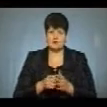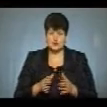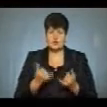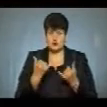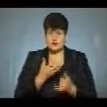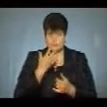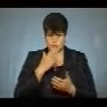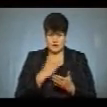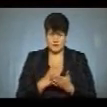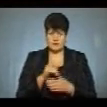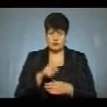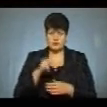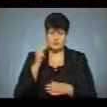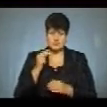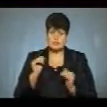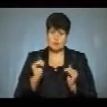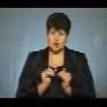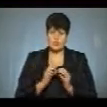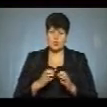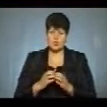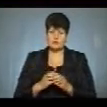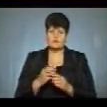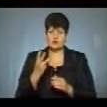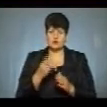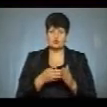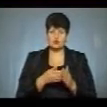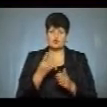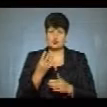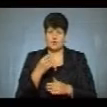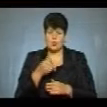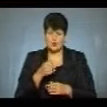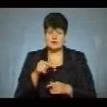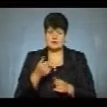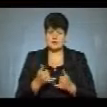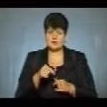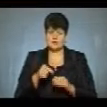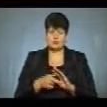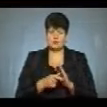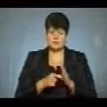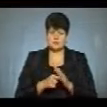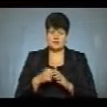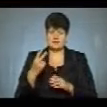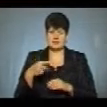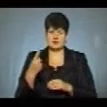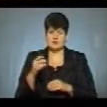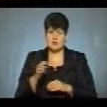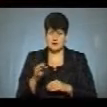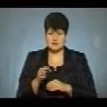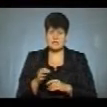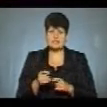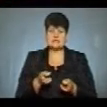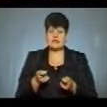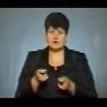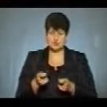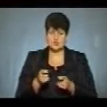є. Тут навчається молодша група. Це діти від 3 до 4 років. Зараз в цьому приміщенні на термометрі 21 градус. Завідувачка